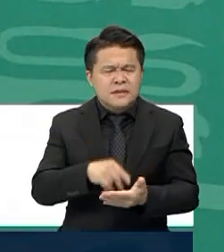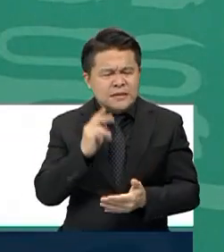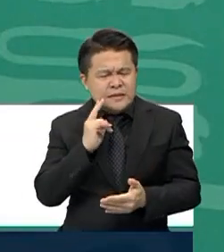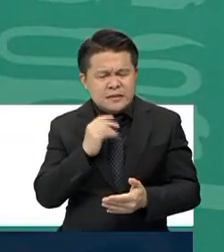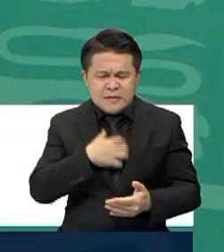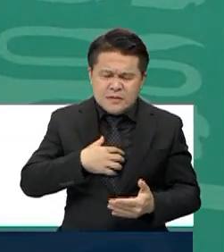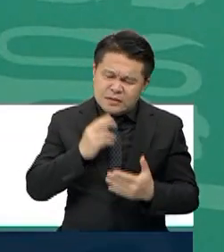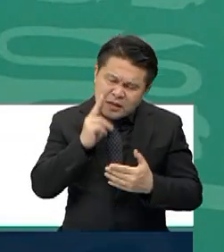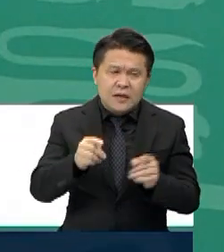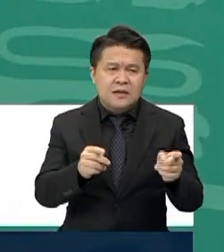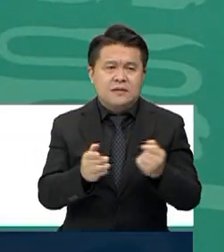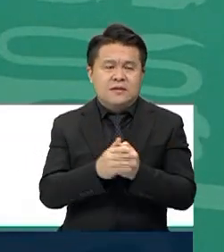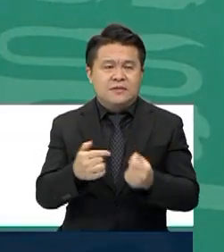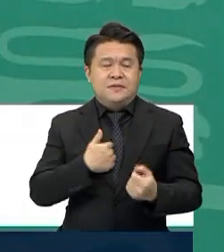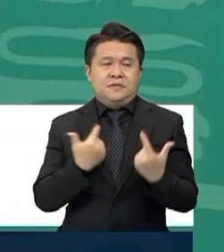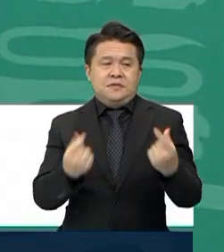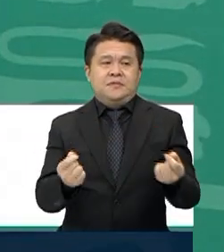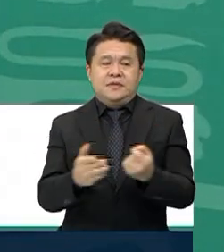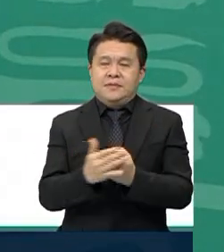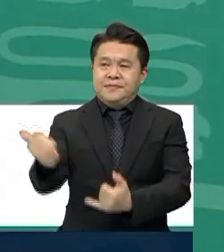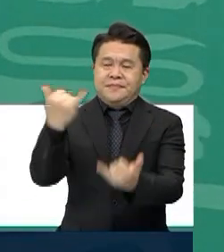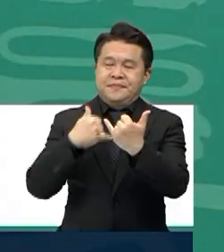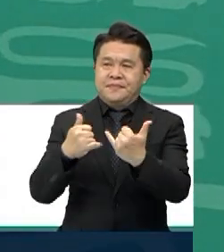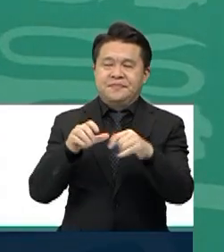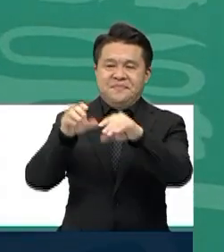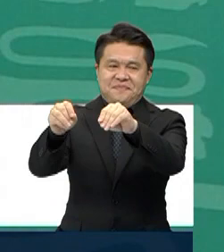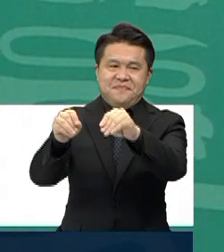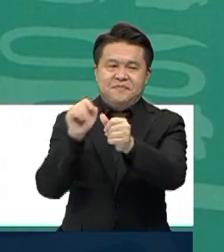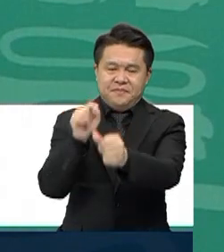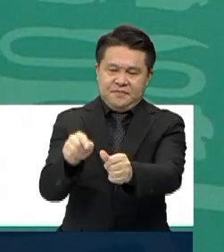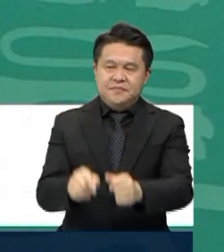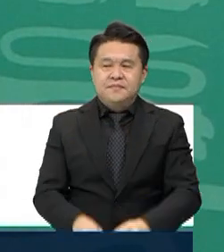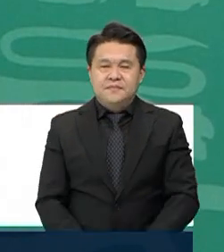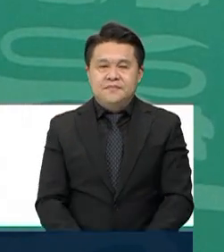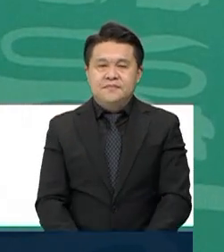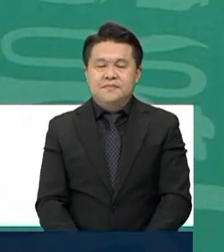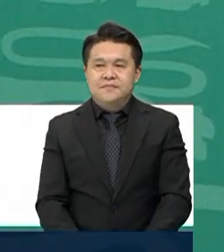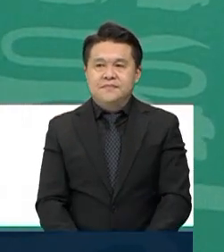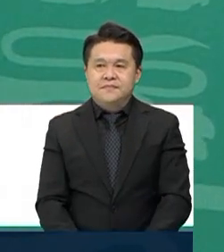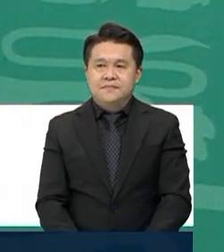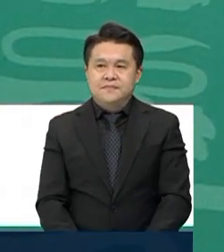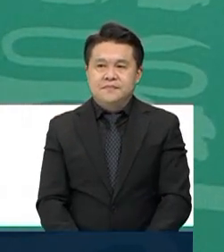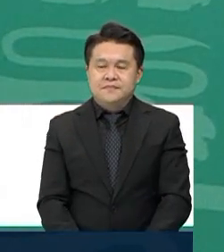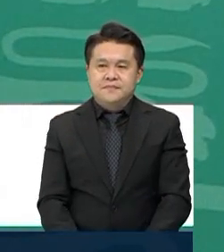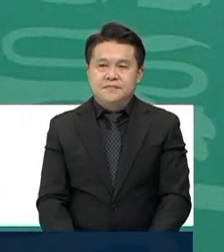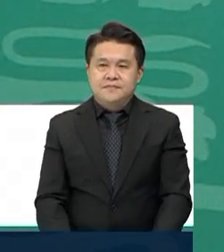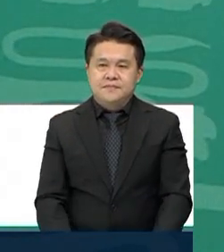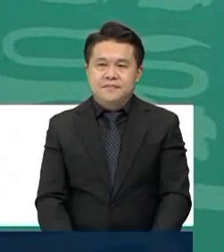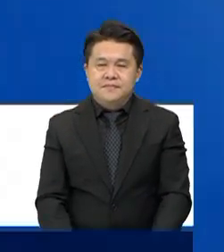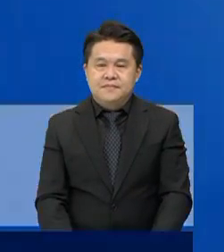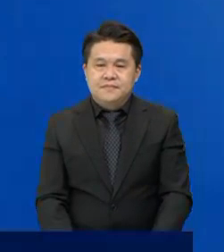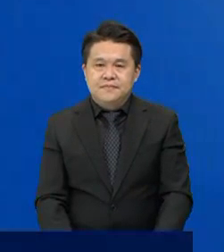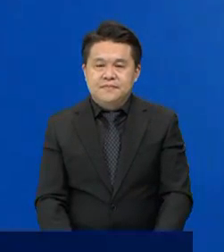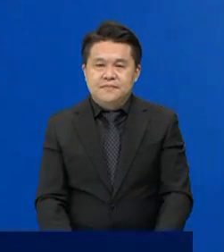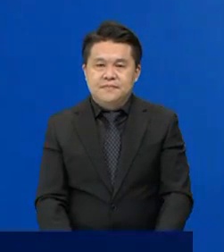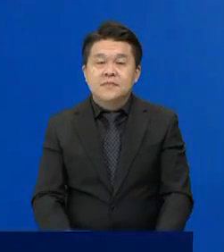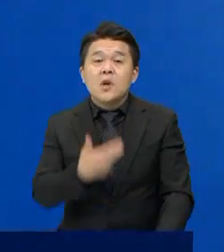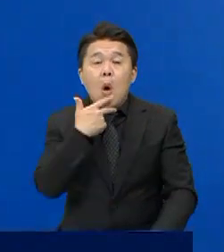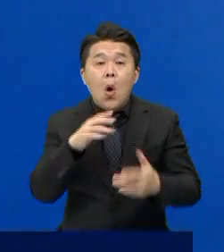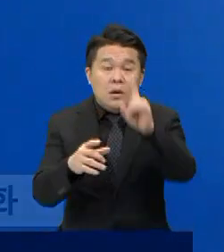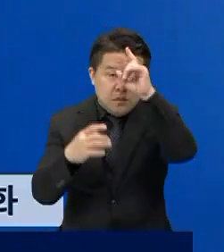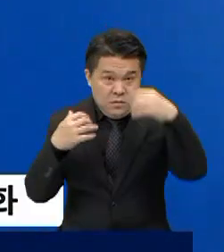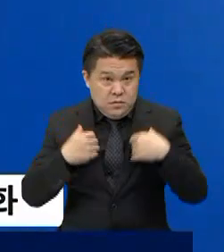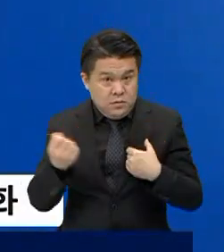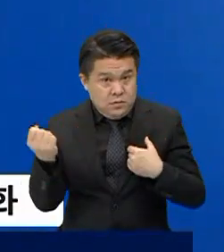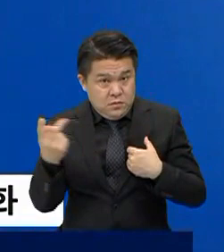concerned about this variant. I'm concerned, of course, and that's one of the reasons we've taken this action today. 영국 정부는